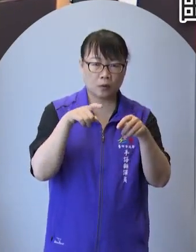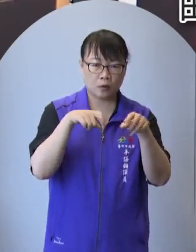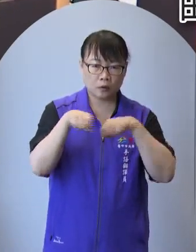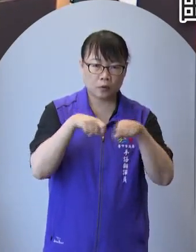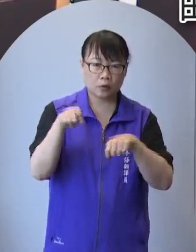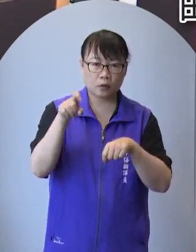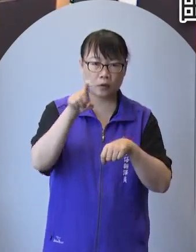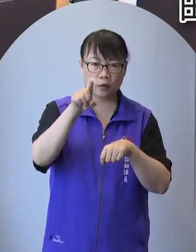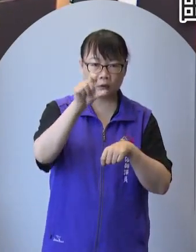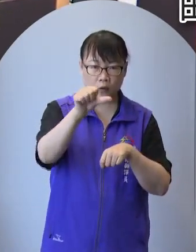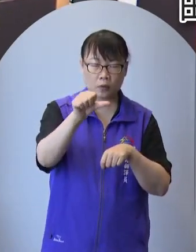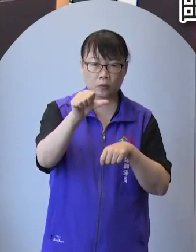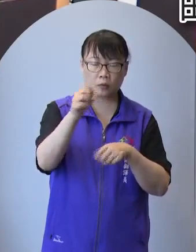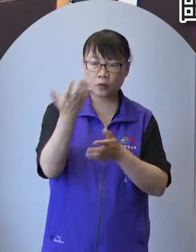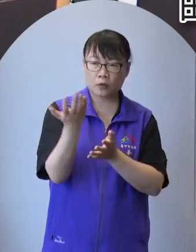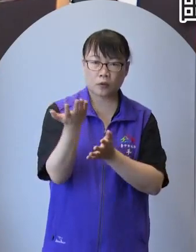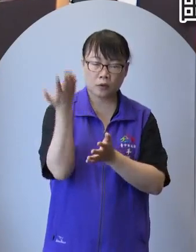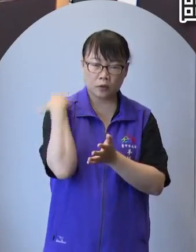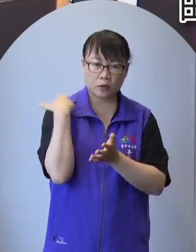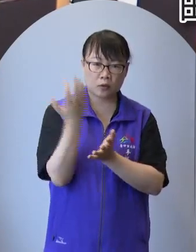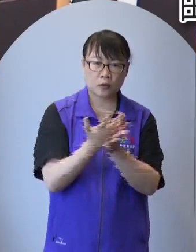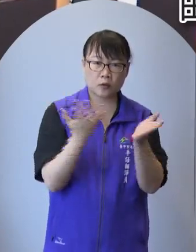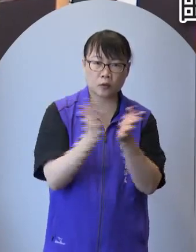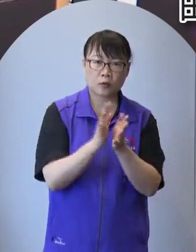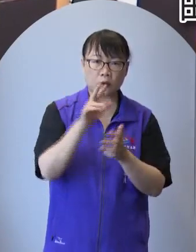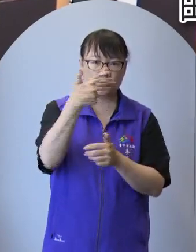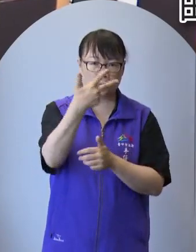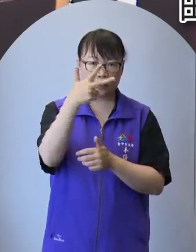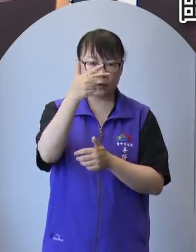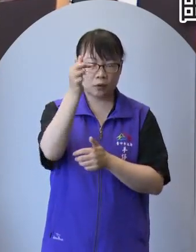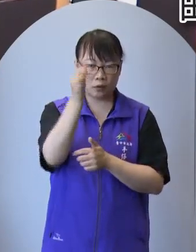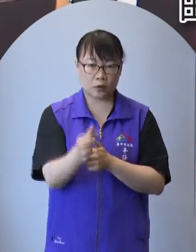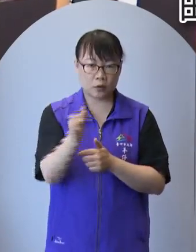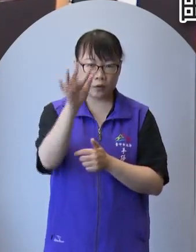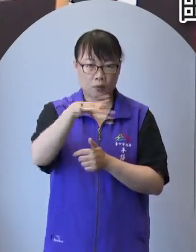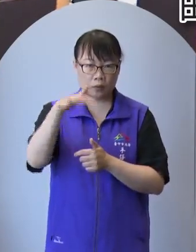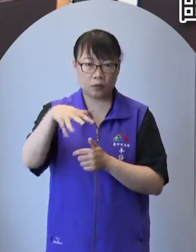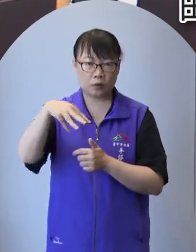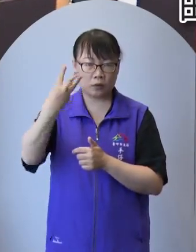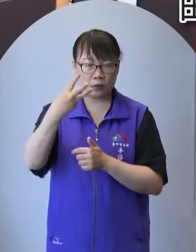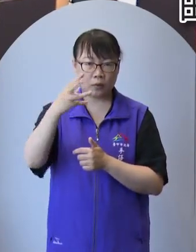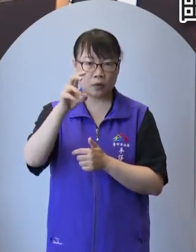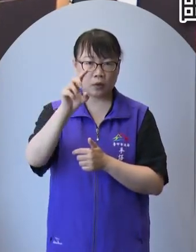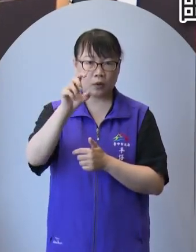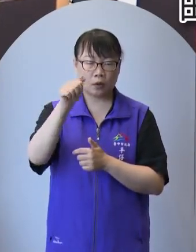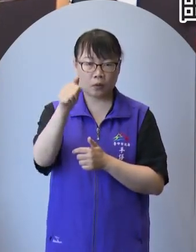那前面核定的金额已经高达7亿5350万元两千